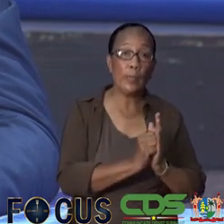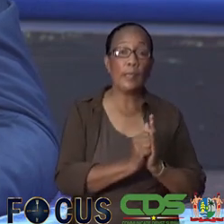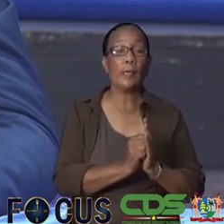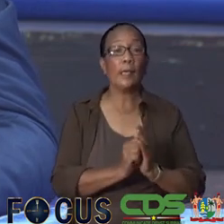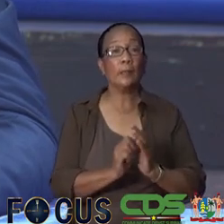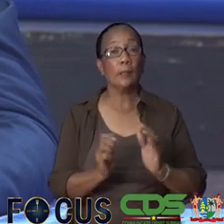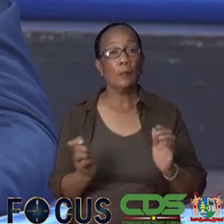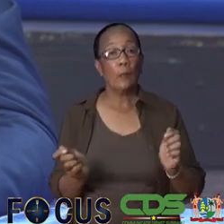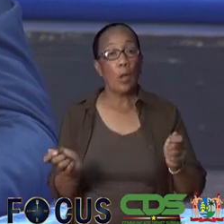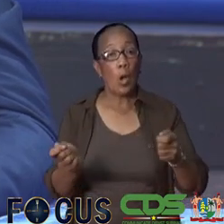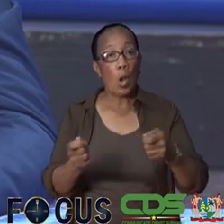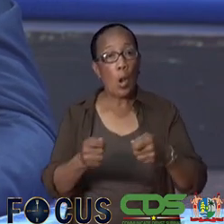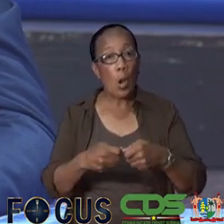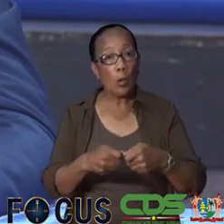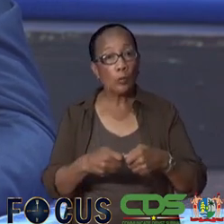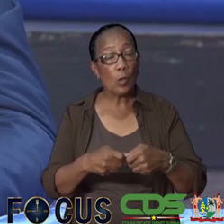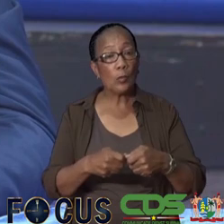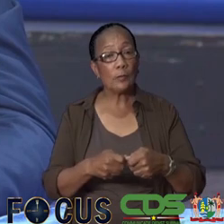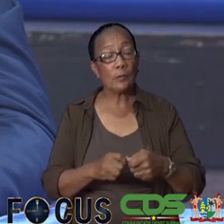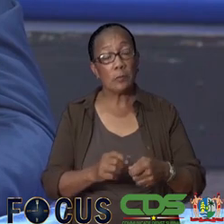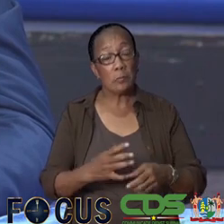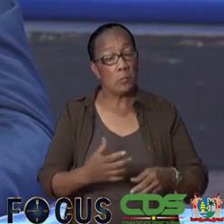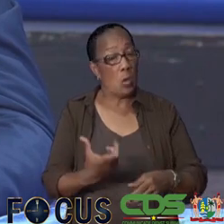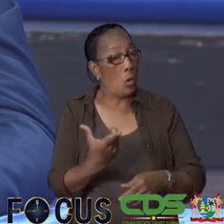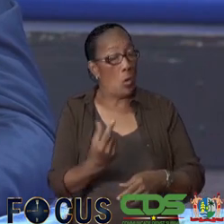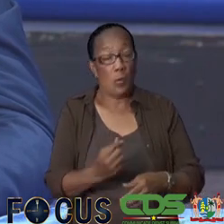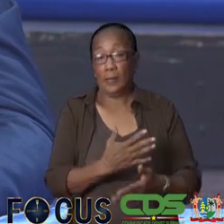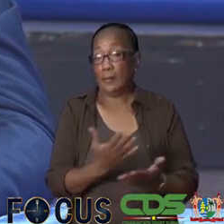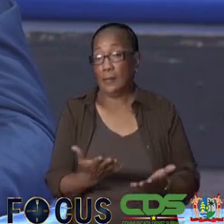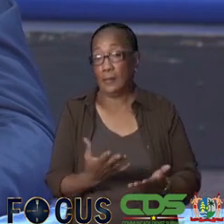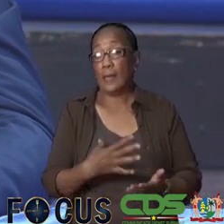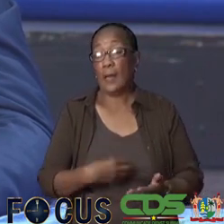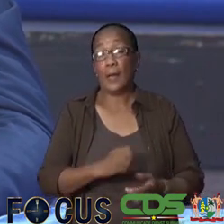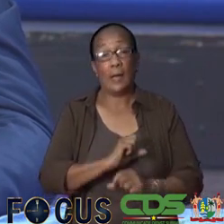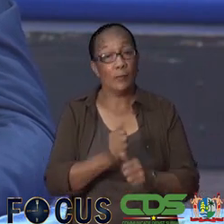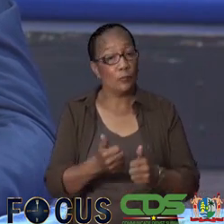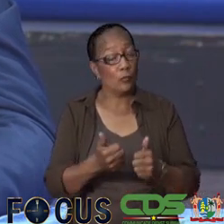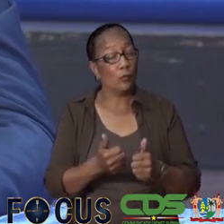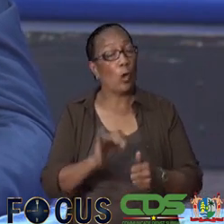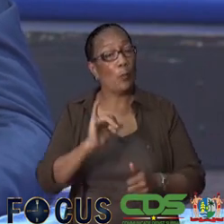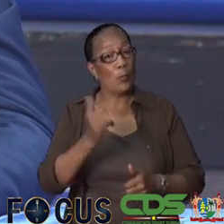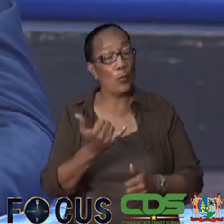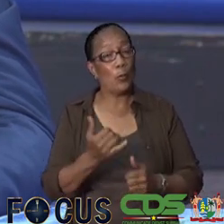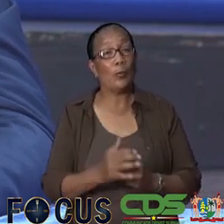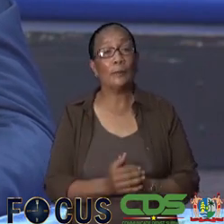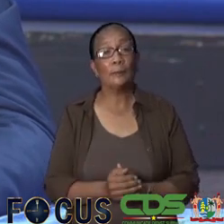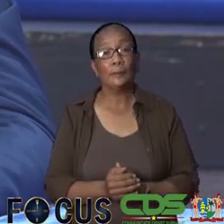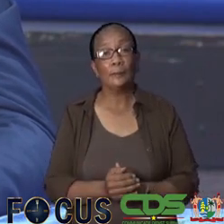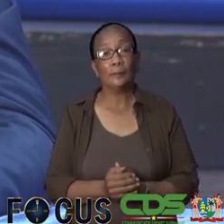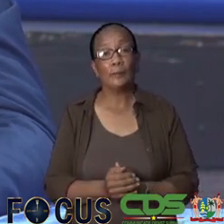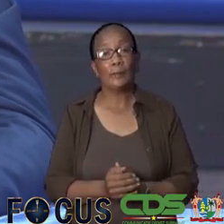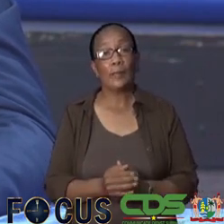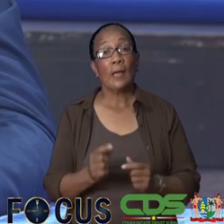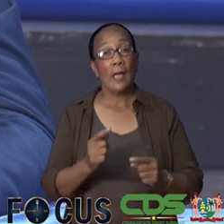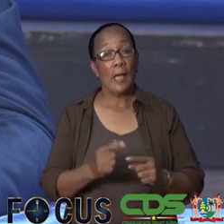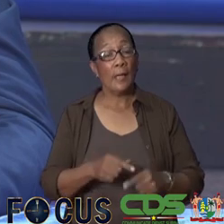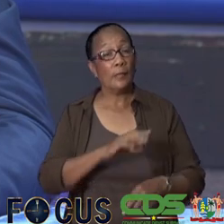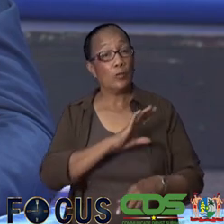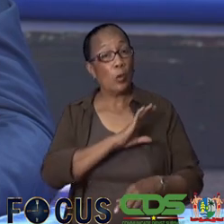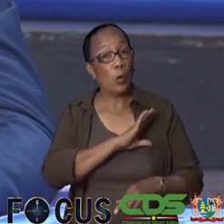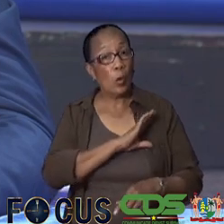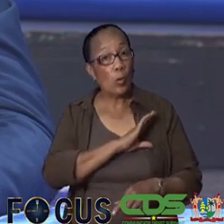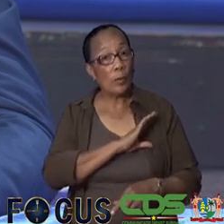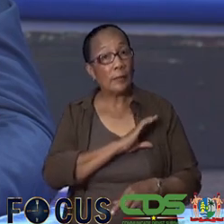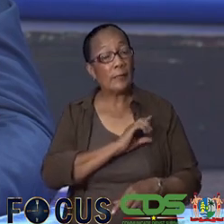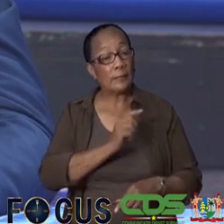als onplezierig werden ervaren, die hebben hun nut bewezen, wederom. En dat was ook de strategie